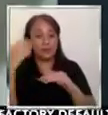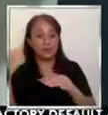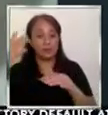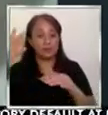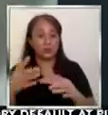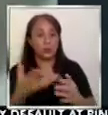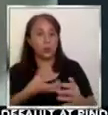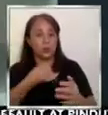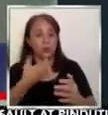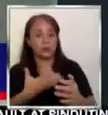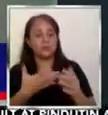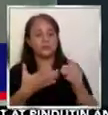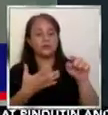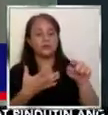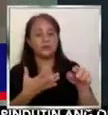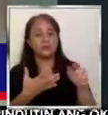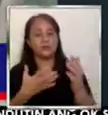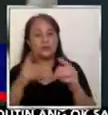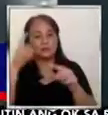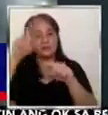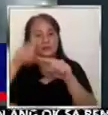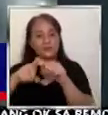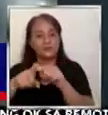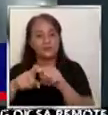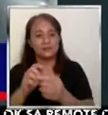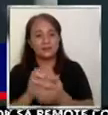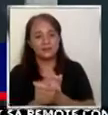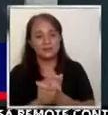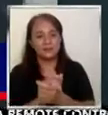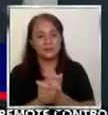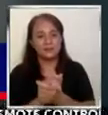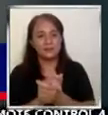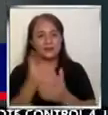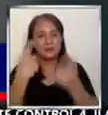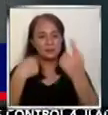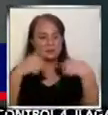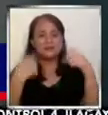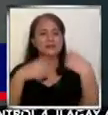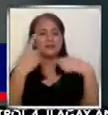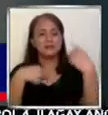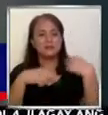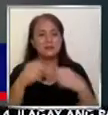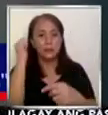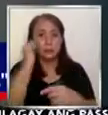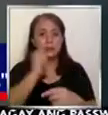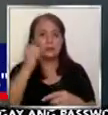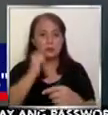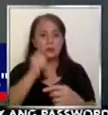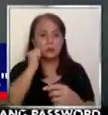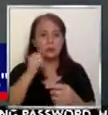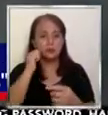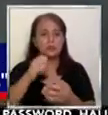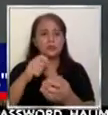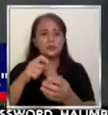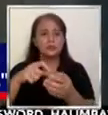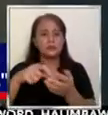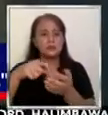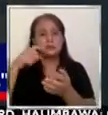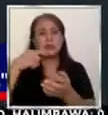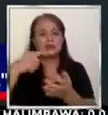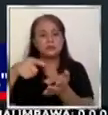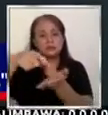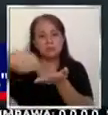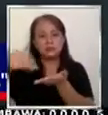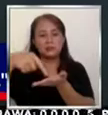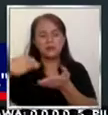Umaga-umagala sa itala siya, itala sa otso. Araw-araw naninigil. Sabi ko makiusap lang, wala pang pera. Asay na kanya, ay makukuha ko sa